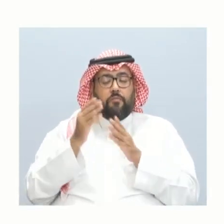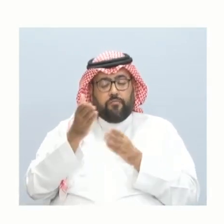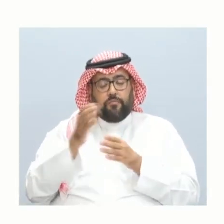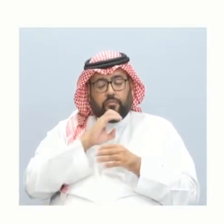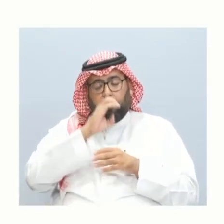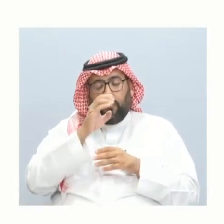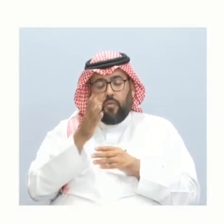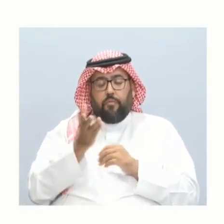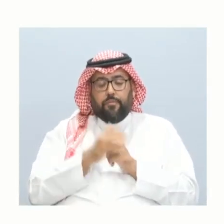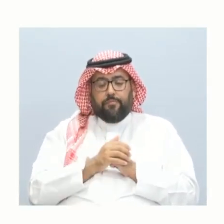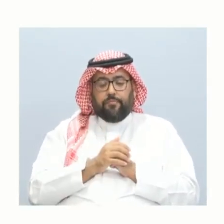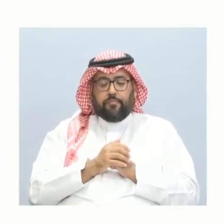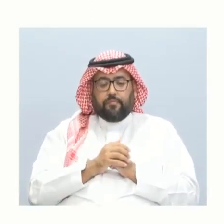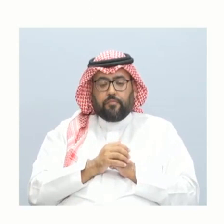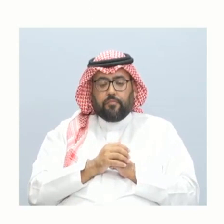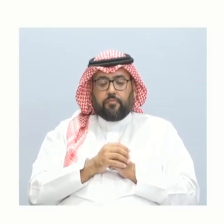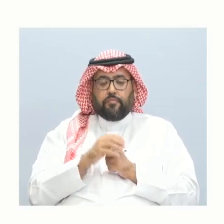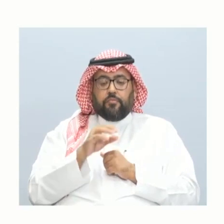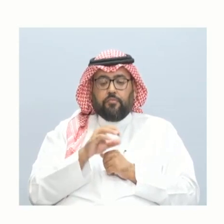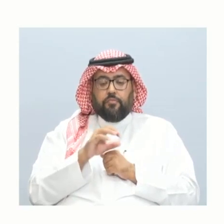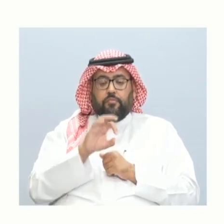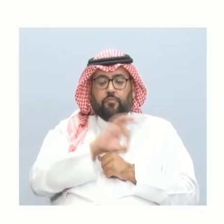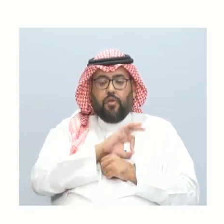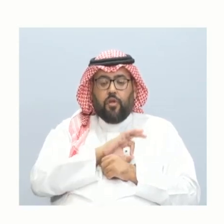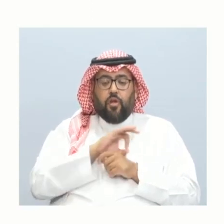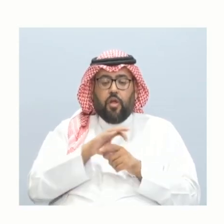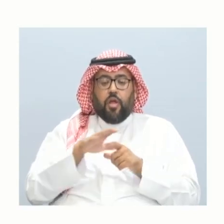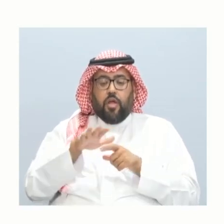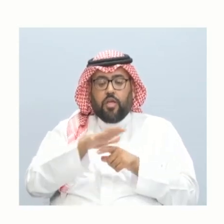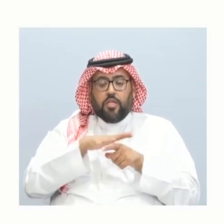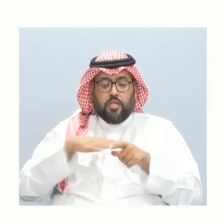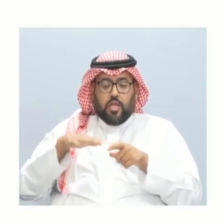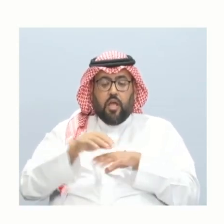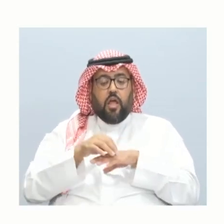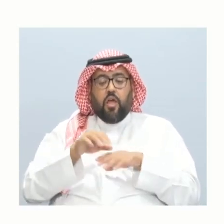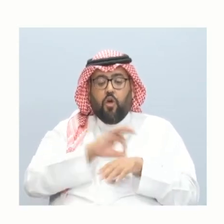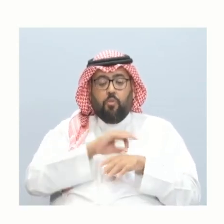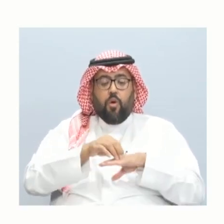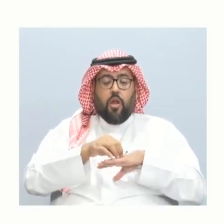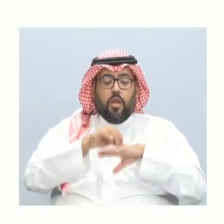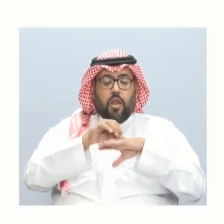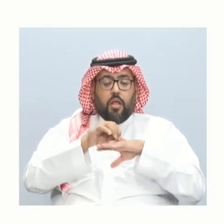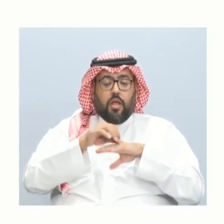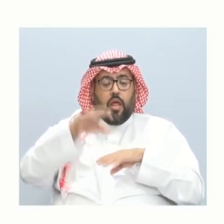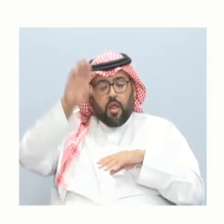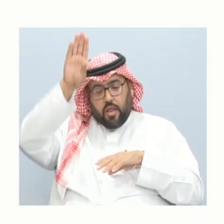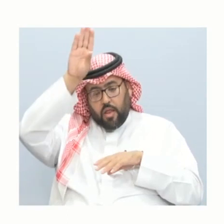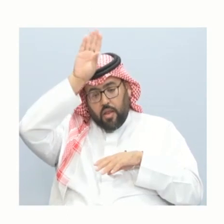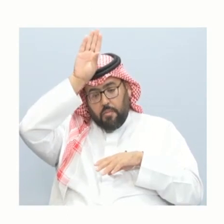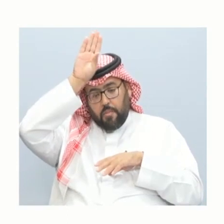الطريقه يحب الشعب السعودي الملك عبد العزيز